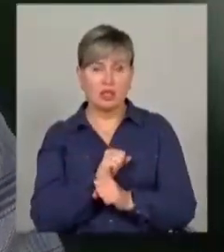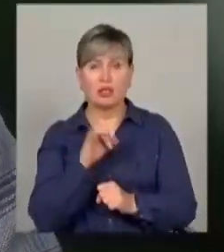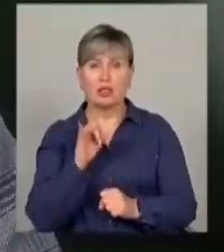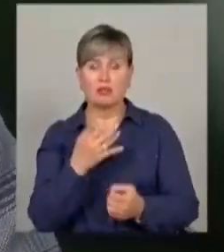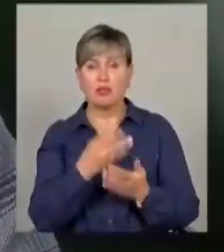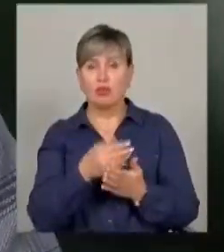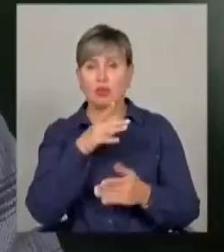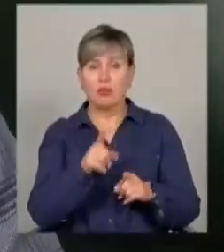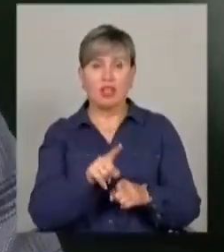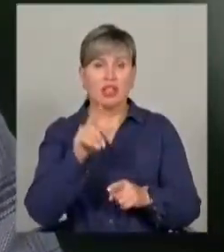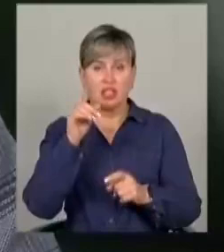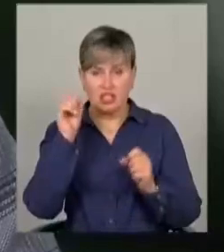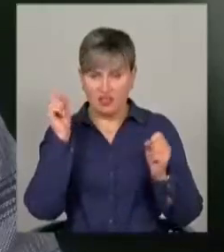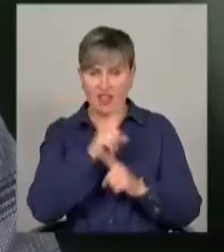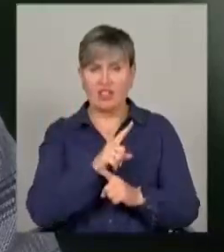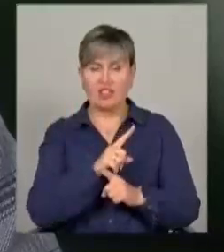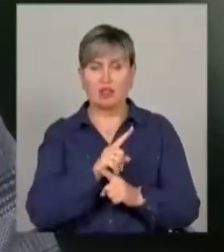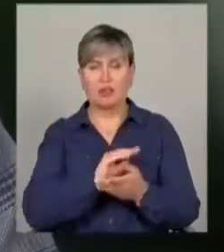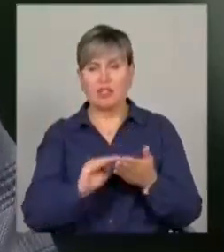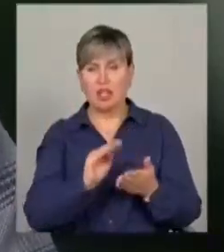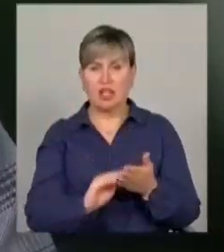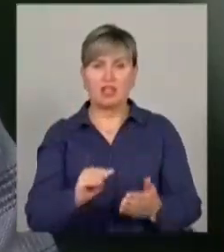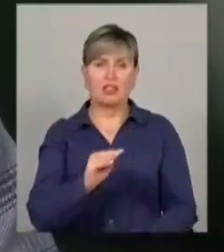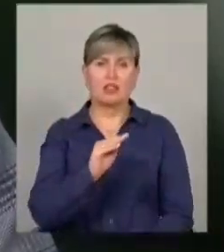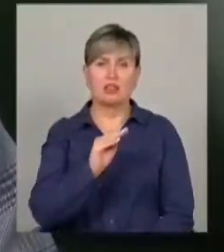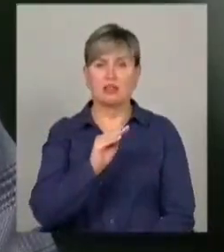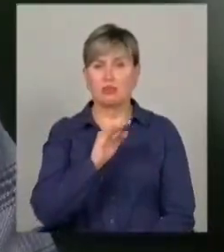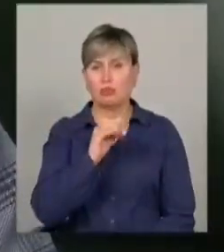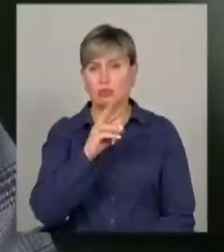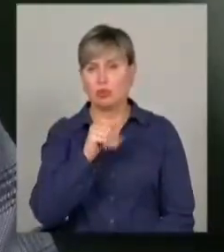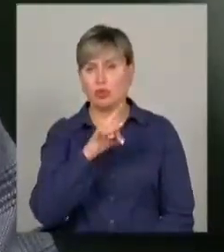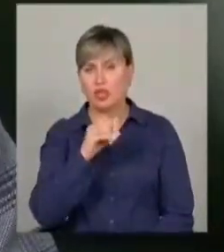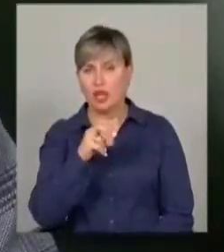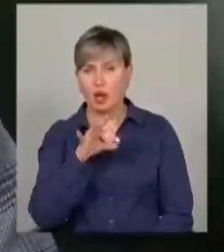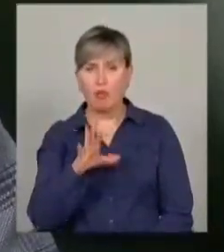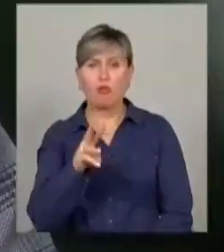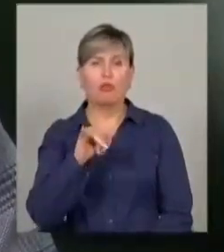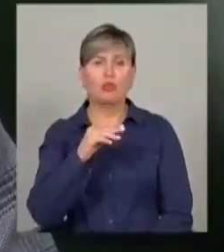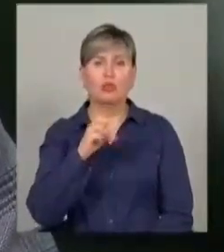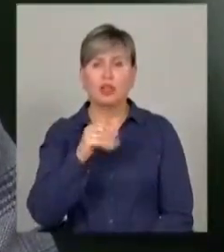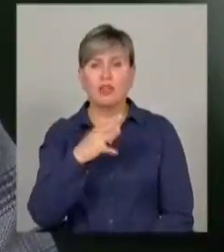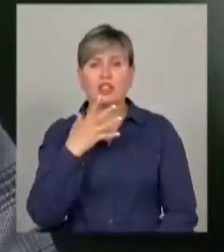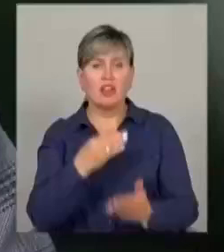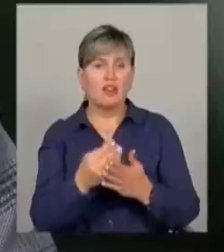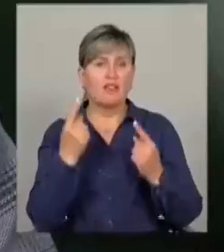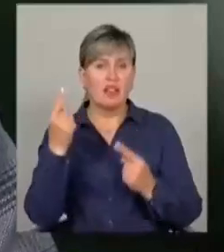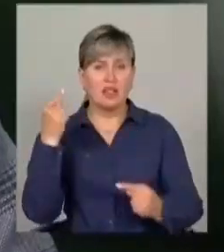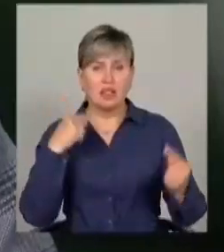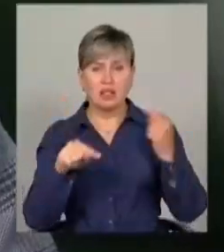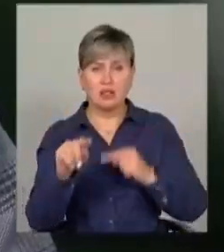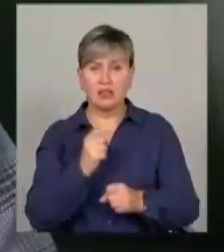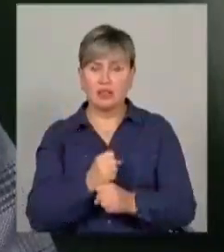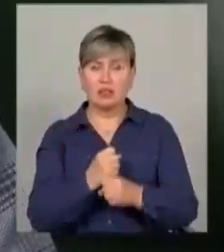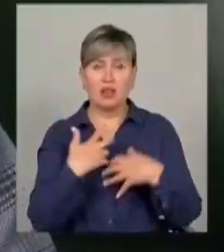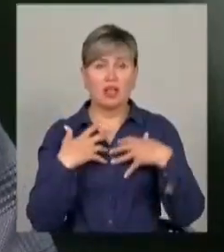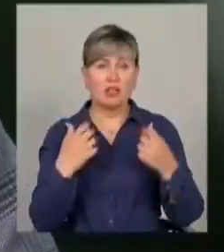время такие известные писатели как Габит мусрепов кабинет Мустафин создавали в этом здании свои великие творения в оздоровительном центре авторы